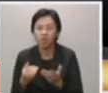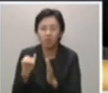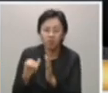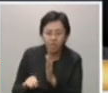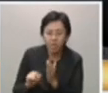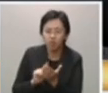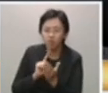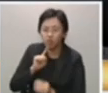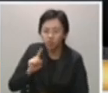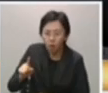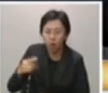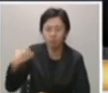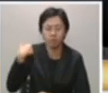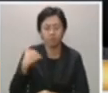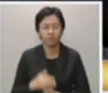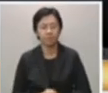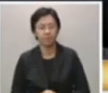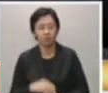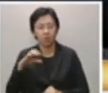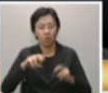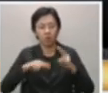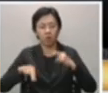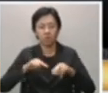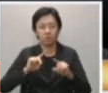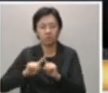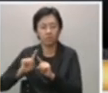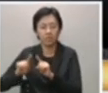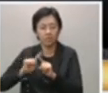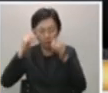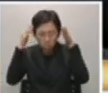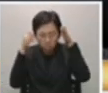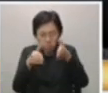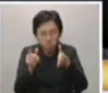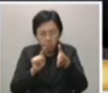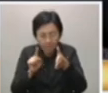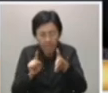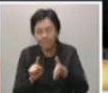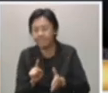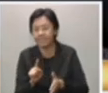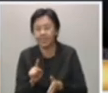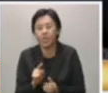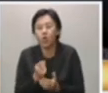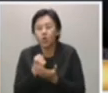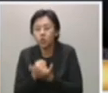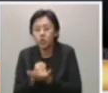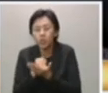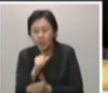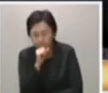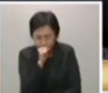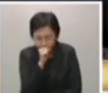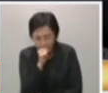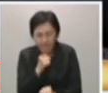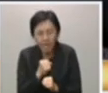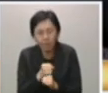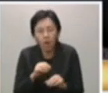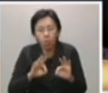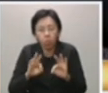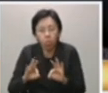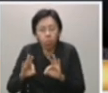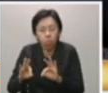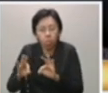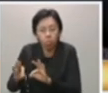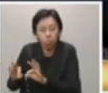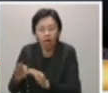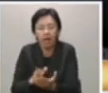ส่วนองค์กรตรวจสอบต่างๆก็มุ่งช่วยเหลือปกปิด เพื่อทำให้ล่าช้าและสุดท้